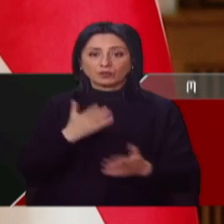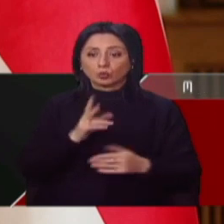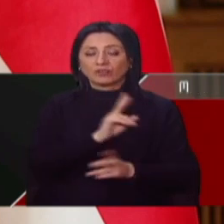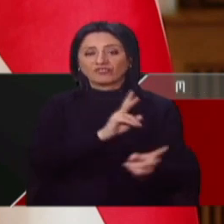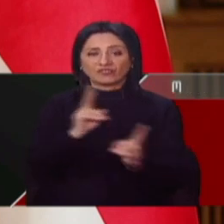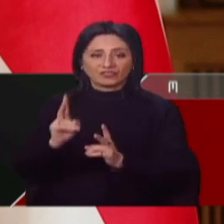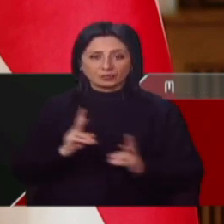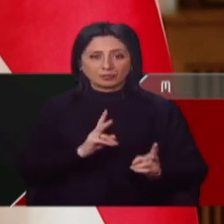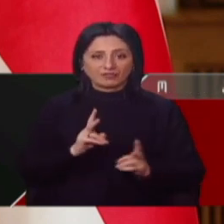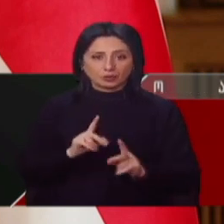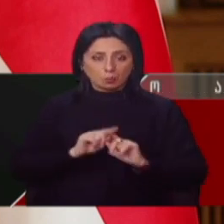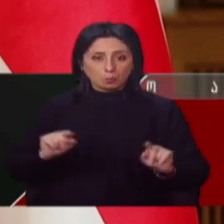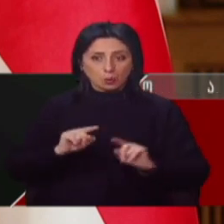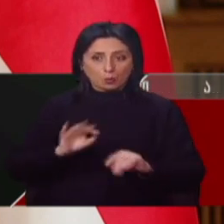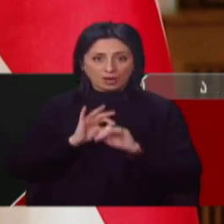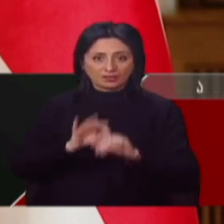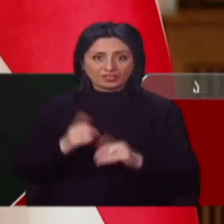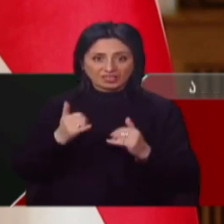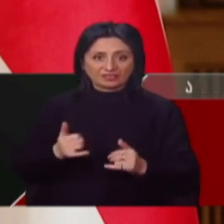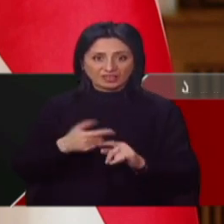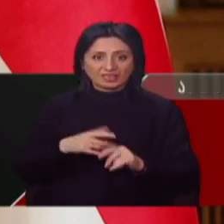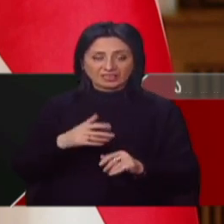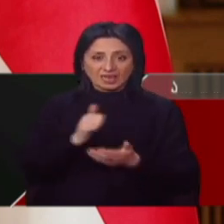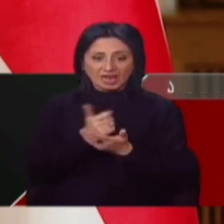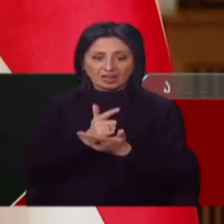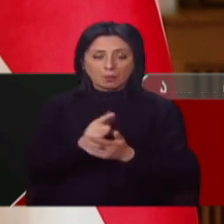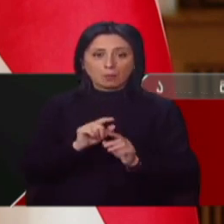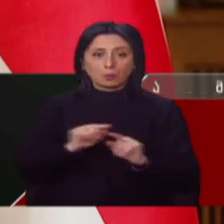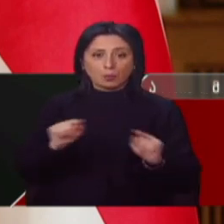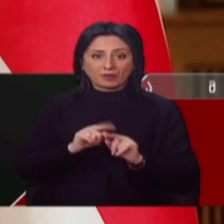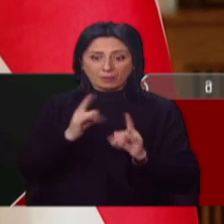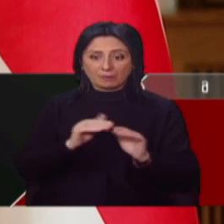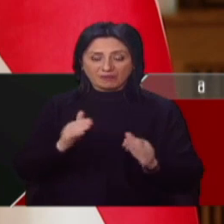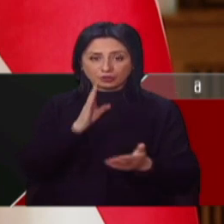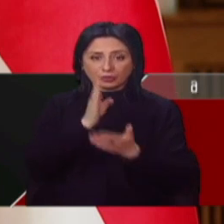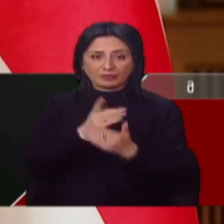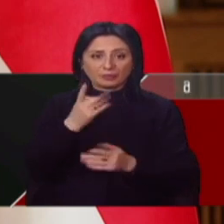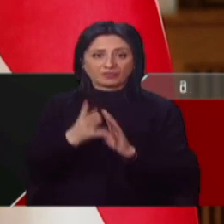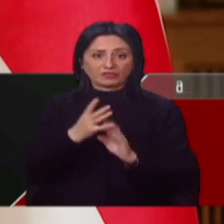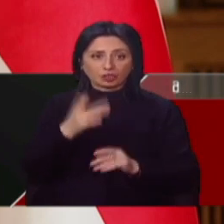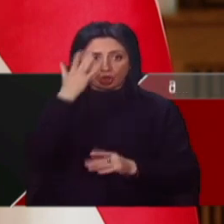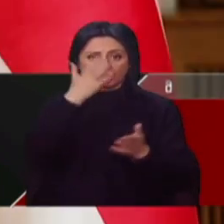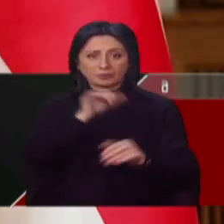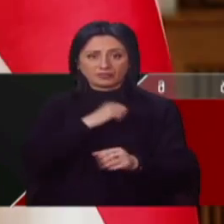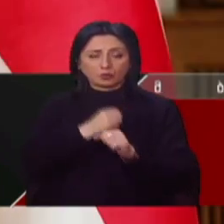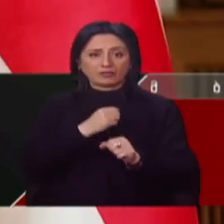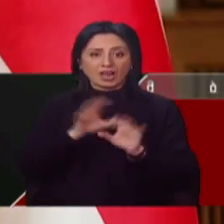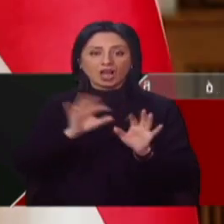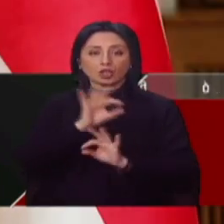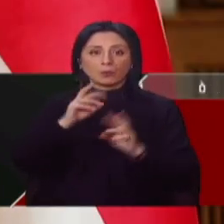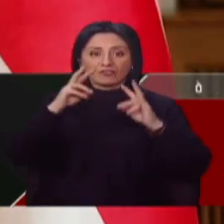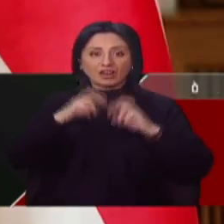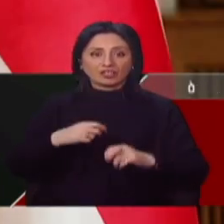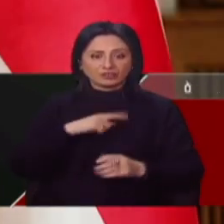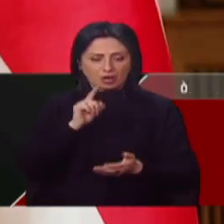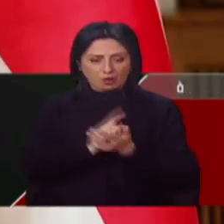ვინმე პროპაგანდას ეწევა დღეს საქართველოს LGBT პროპაგანდას მათ შორის ბავშვების მიმართ. Პირველ რიგში ეს ოცნება არის. Ამ კანონპროექტის განხილვაში